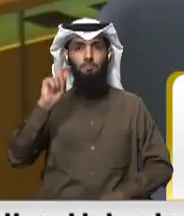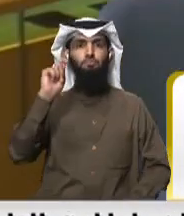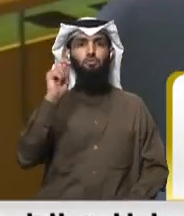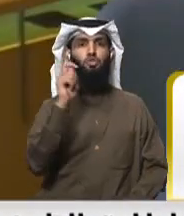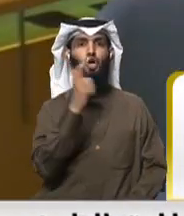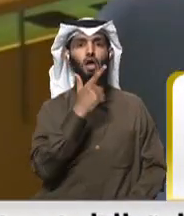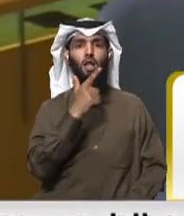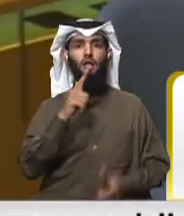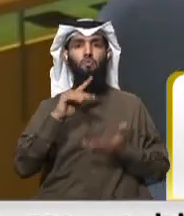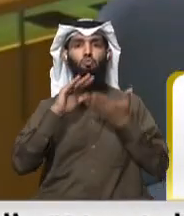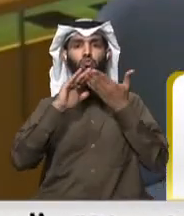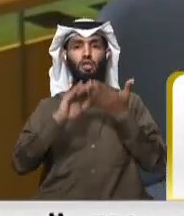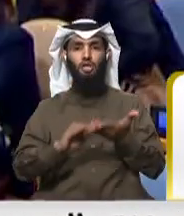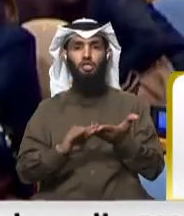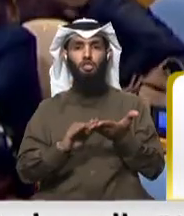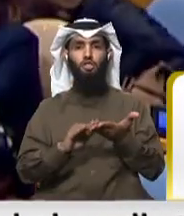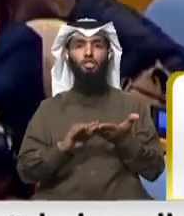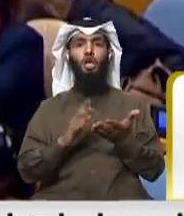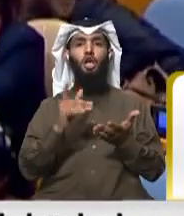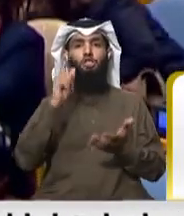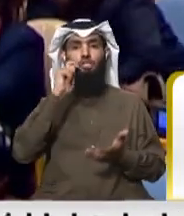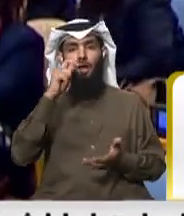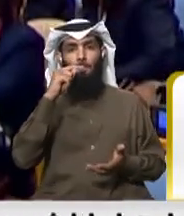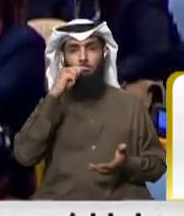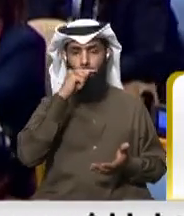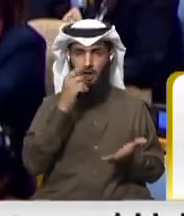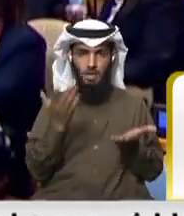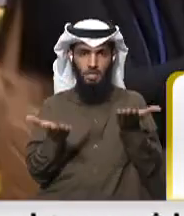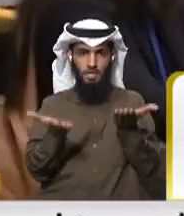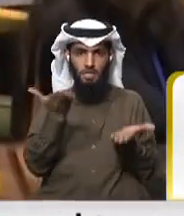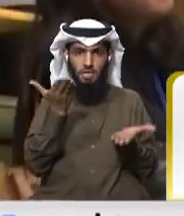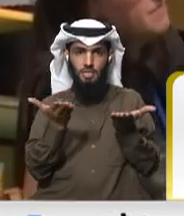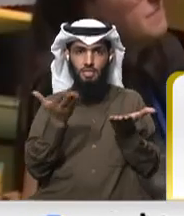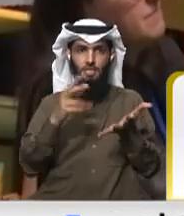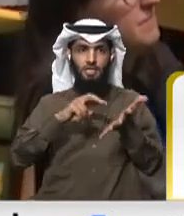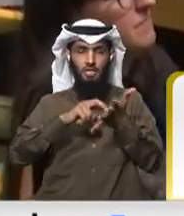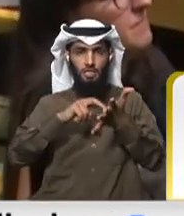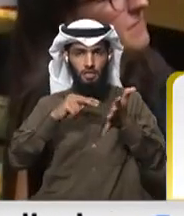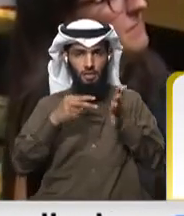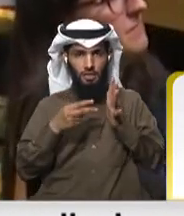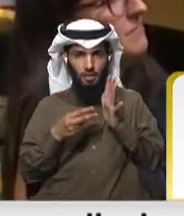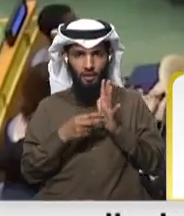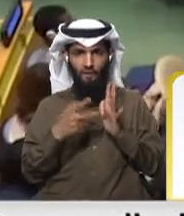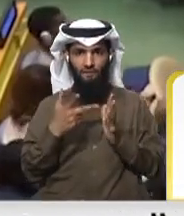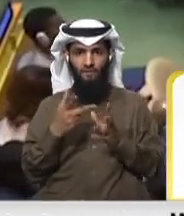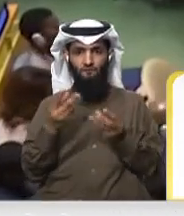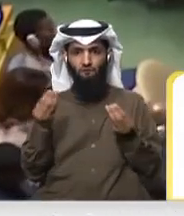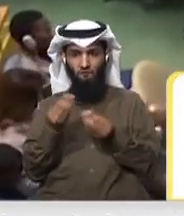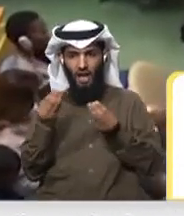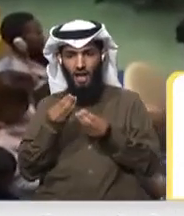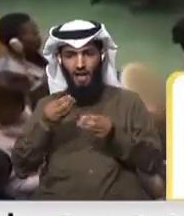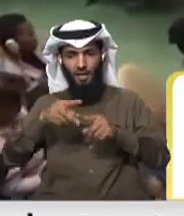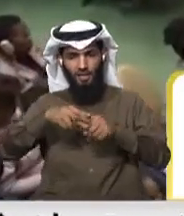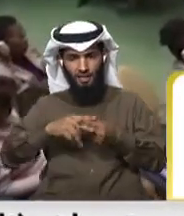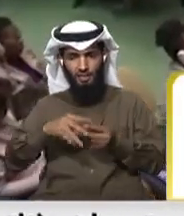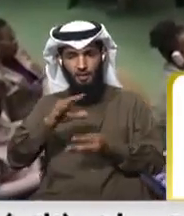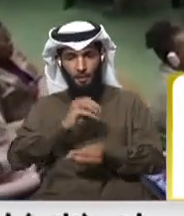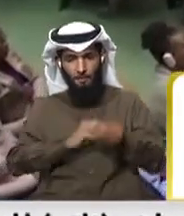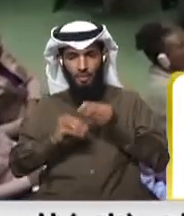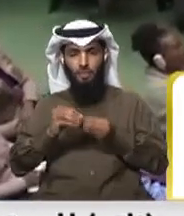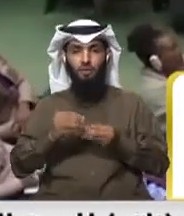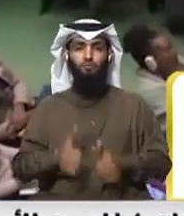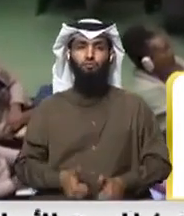تحقيق المساواة بين الجنسين وتمكين النساء والفتيات من خلال معالجة الفقر وتعزيز